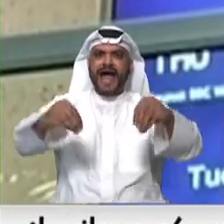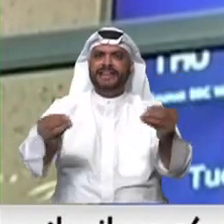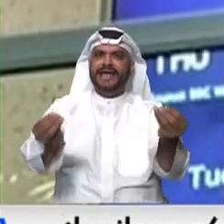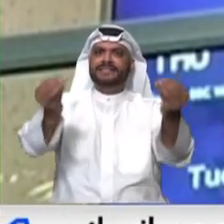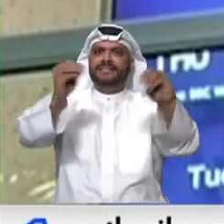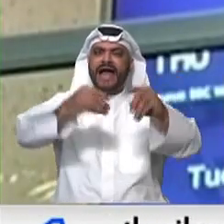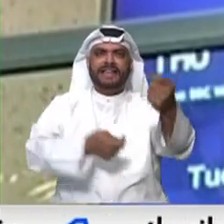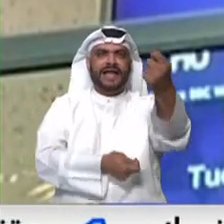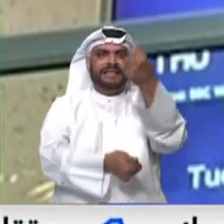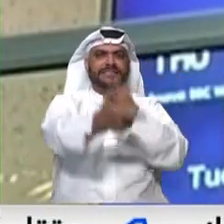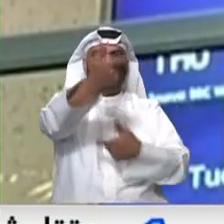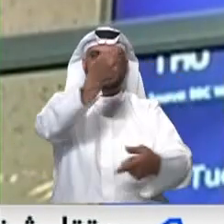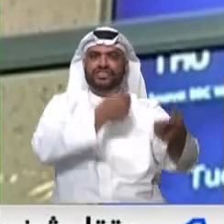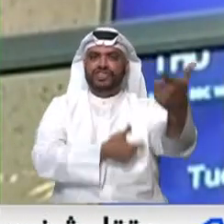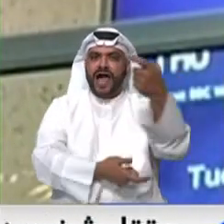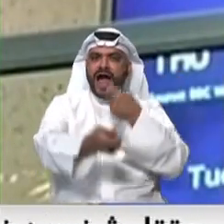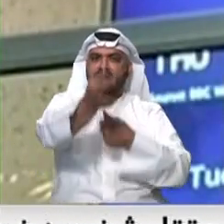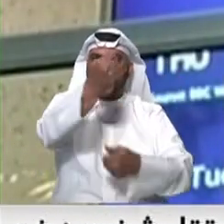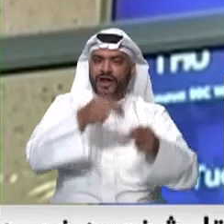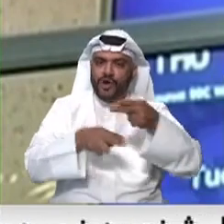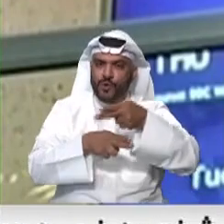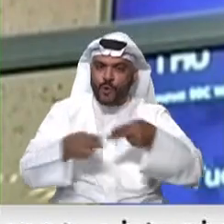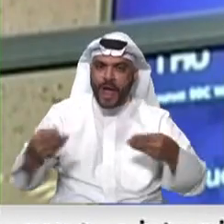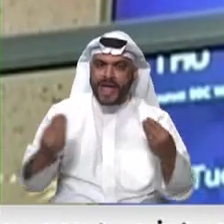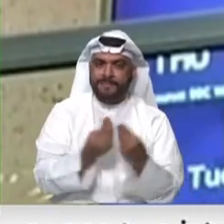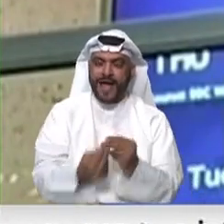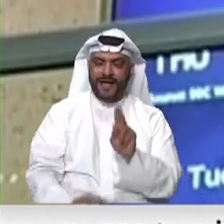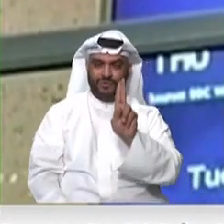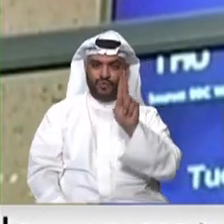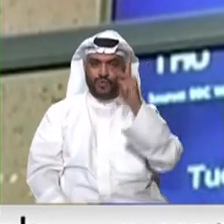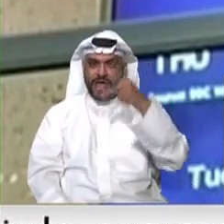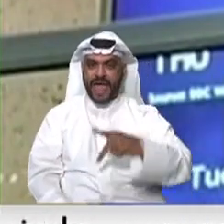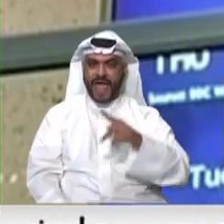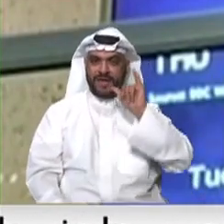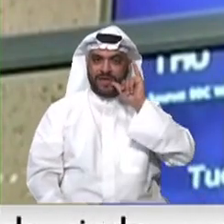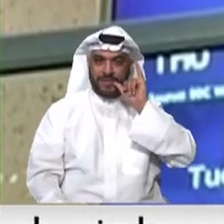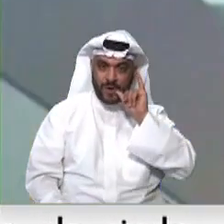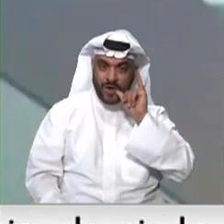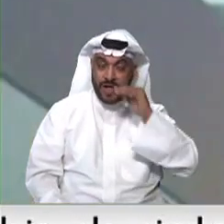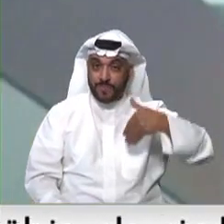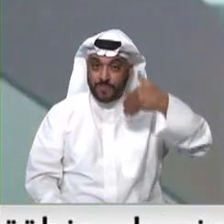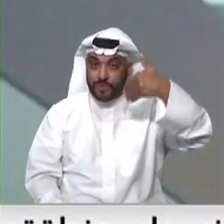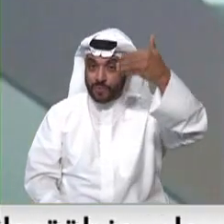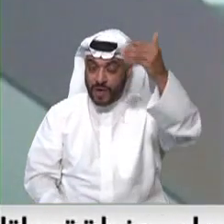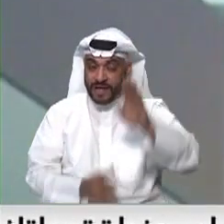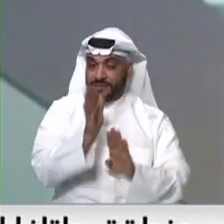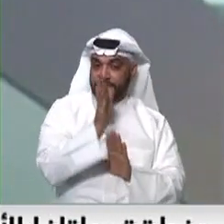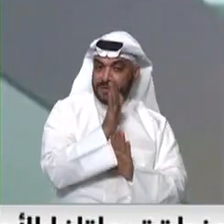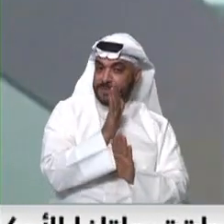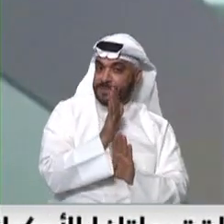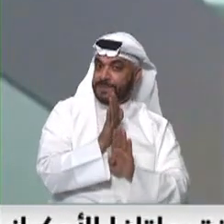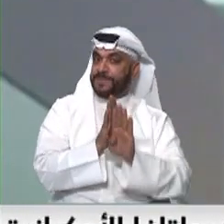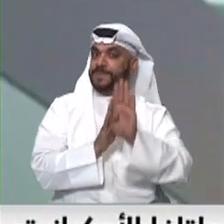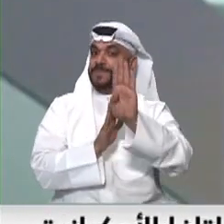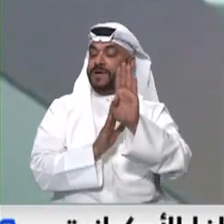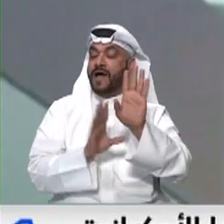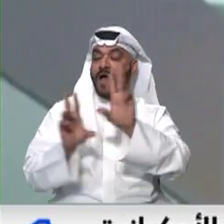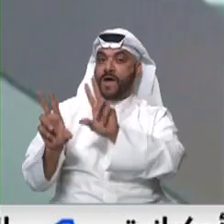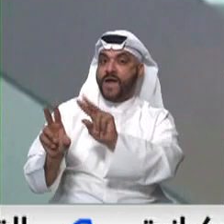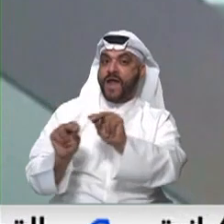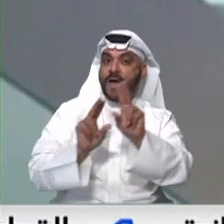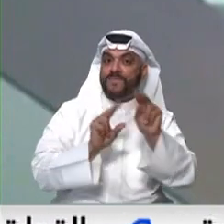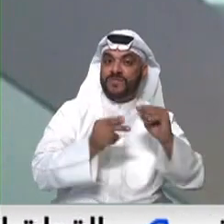التجارة السنوية بين دولة الكويت والمملكة المتحدة، بالنظر إلى وجود المنتجات والخدمات التي تشكل مصدر